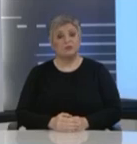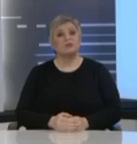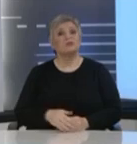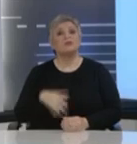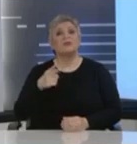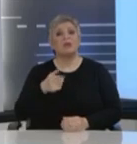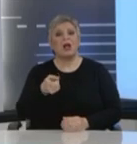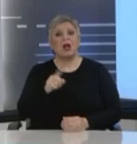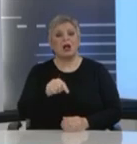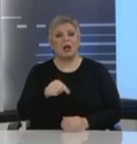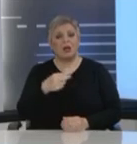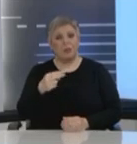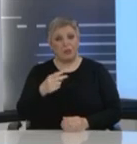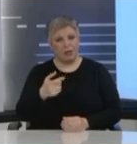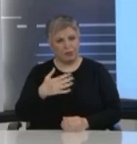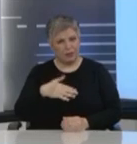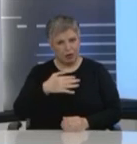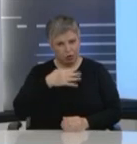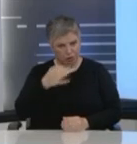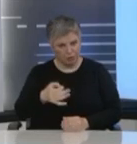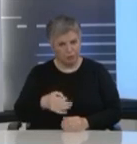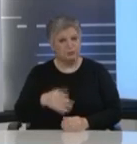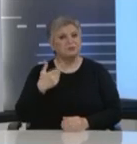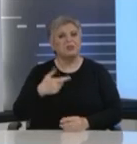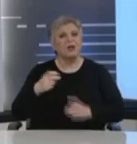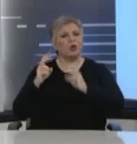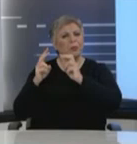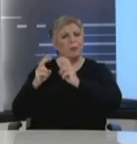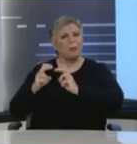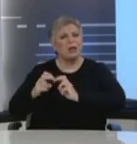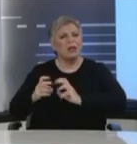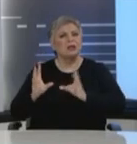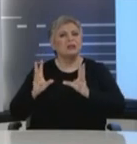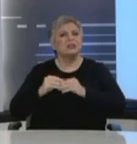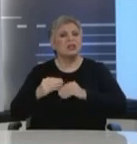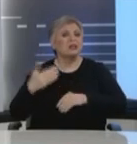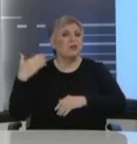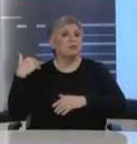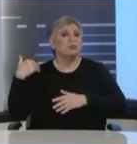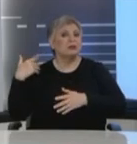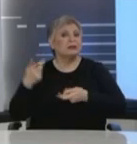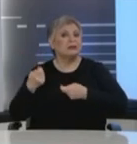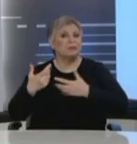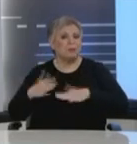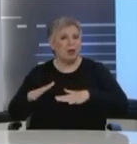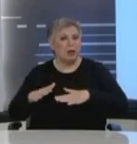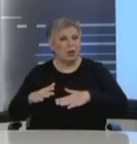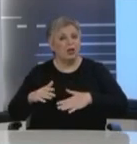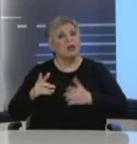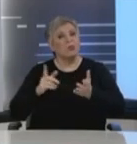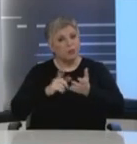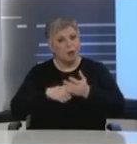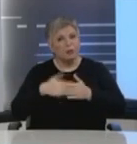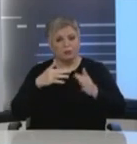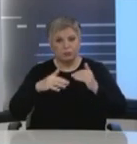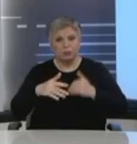Δεύτερον, παράλληλα με την έρευνα για το χθες, πρέπει να κοιτάξουμε μπροστά, να προετοιμαστούμε για